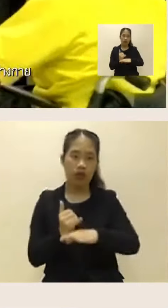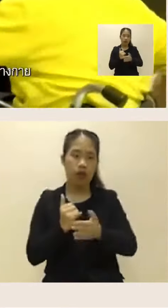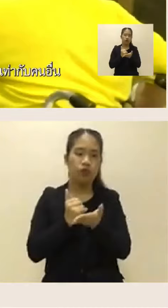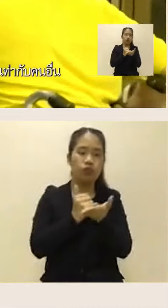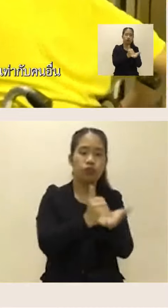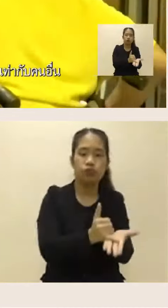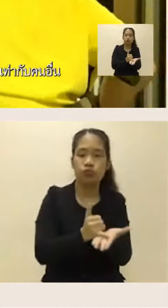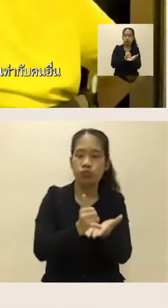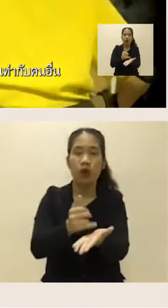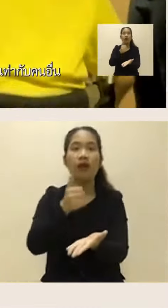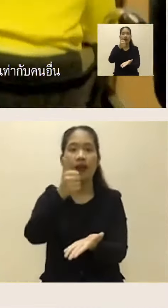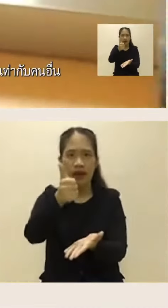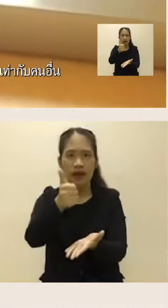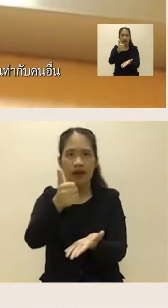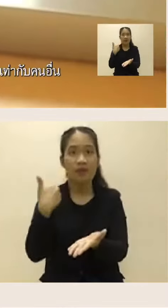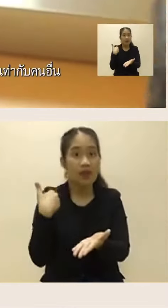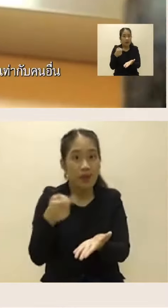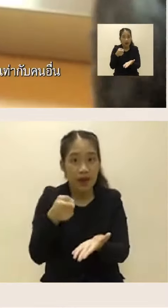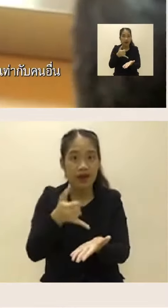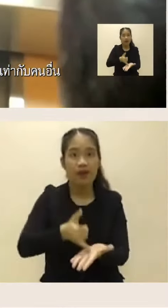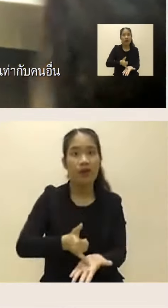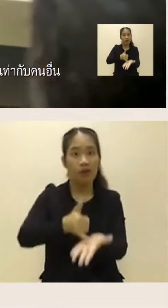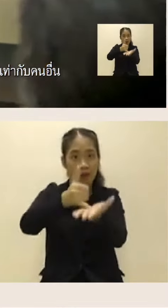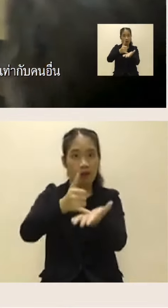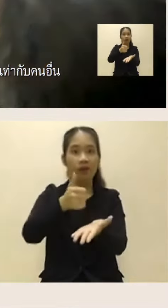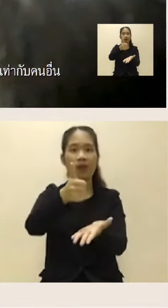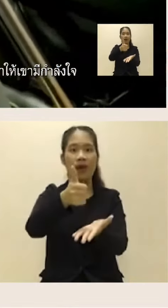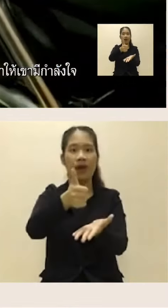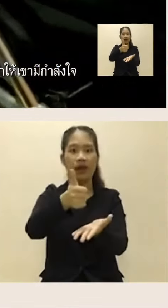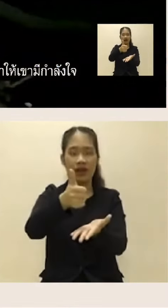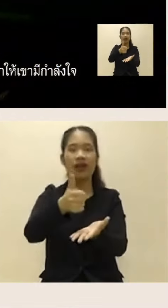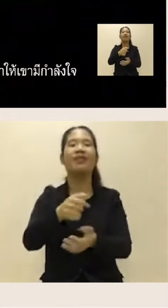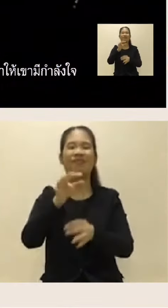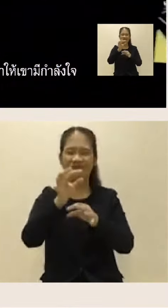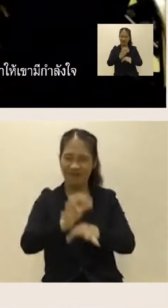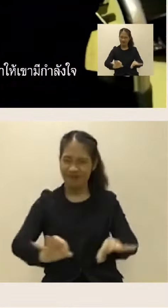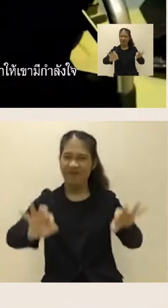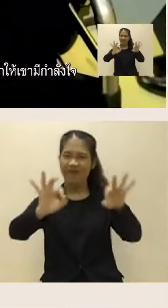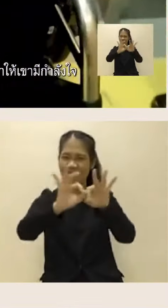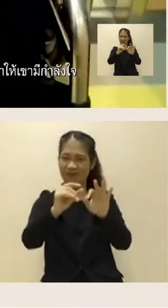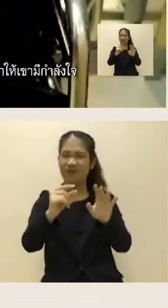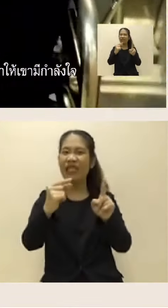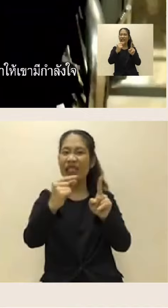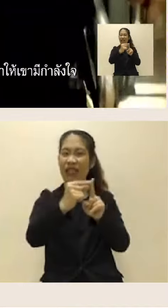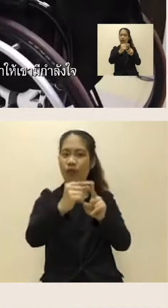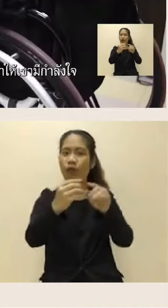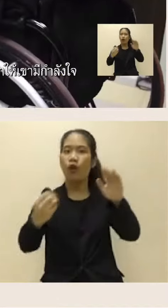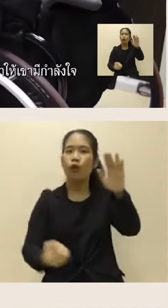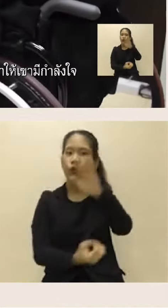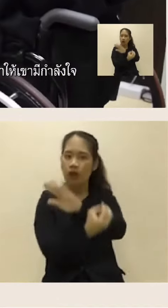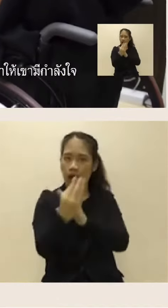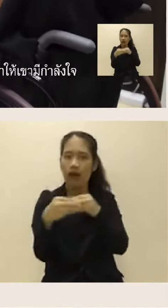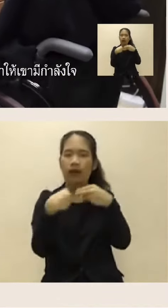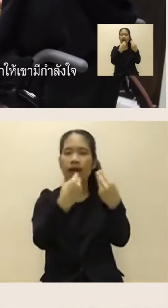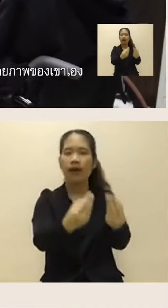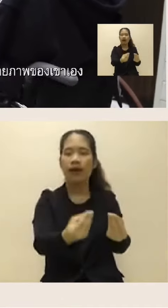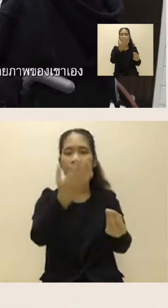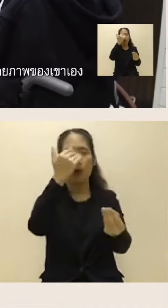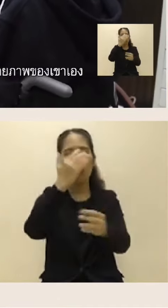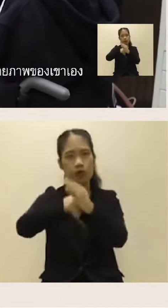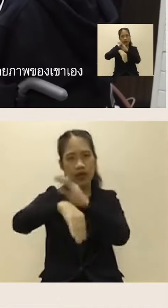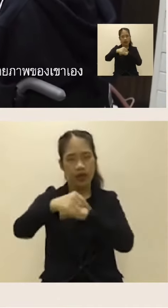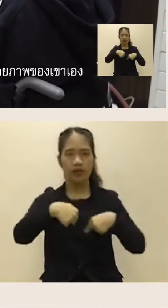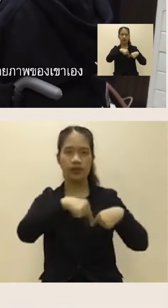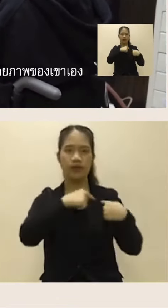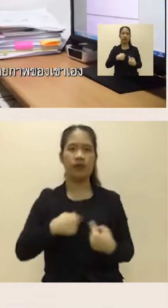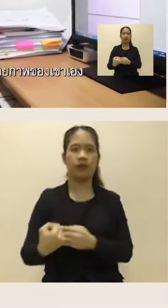นะคะเข้าถึงเขาก็จะมีโอกาสเท่ากับคนอื่นการที่เราให้โอกาสคนเนี่ยจะทำให้เขามีกำลังใจแล้วก็สาม